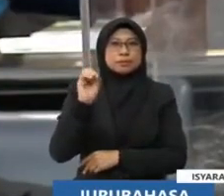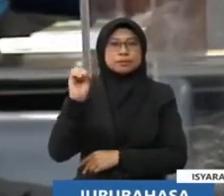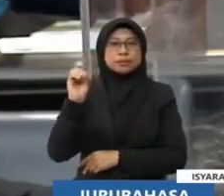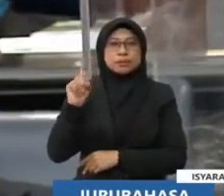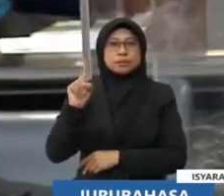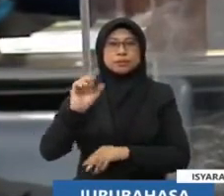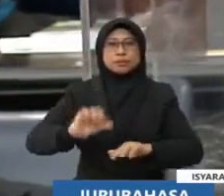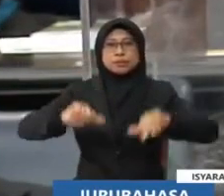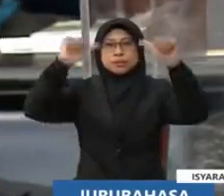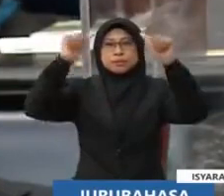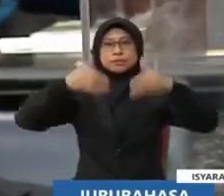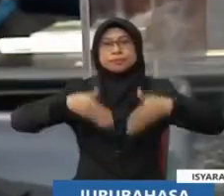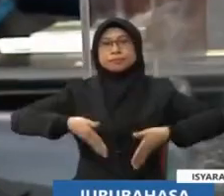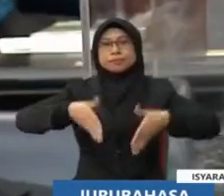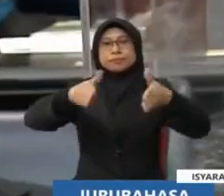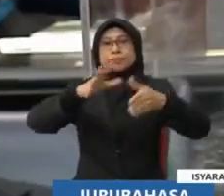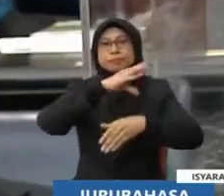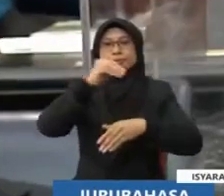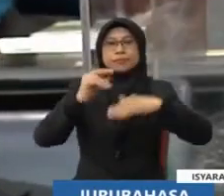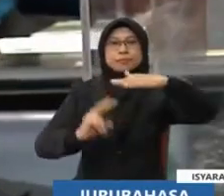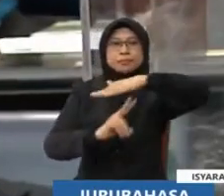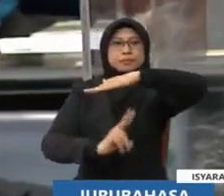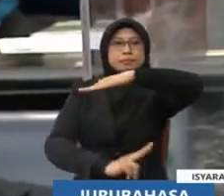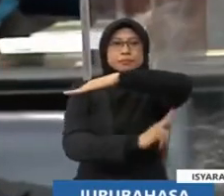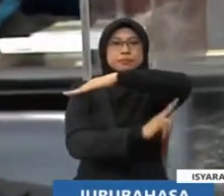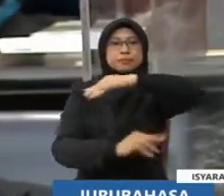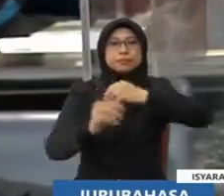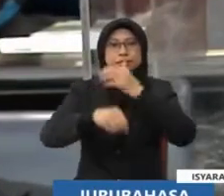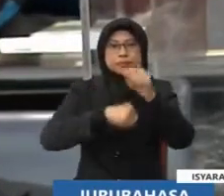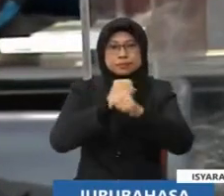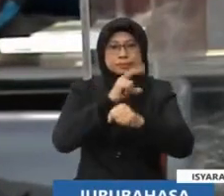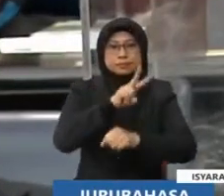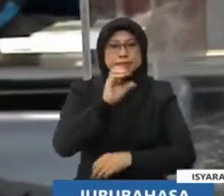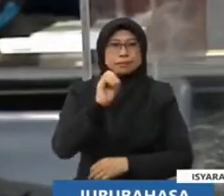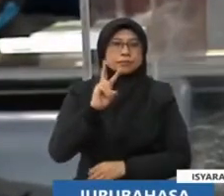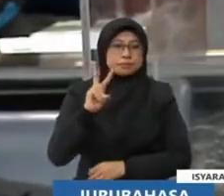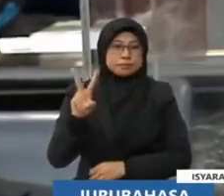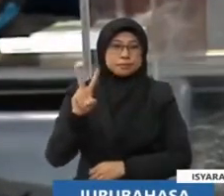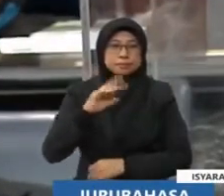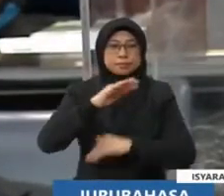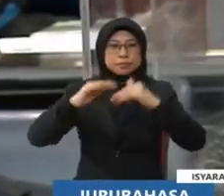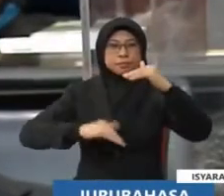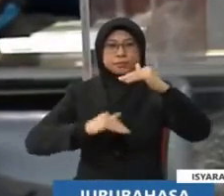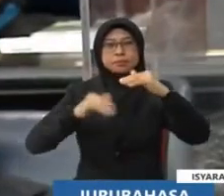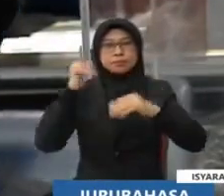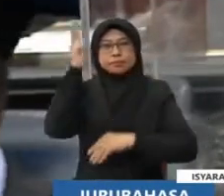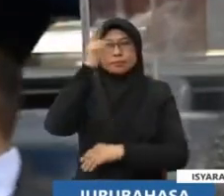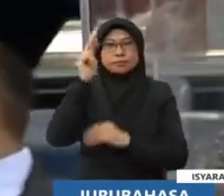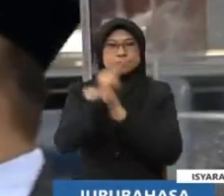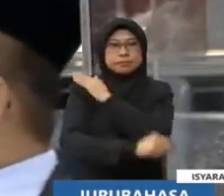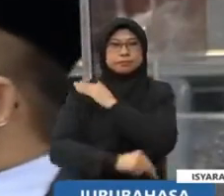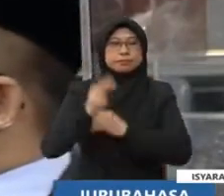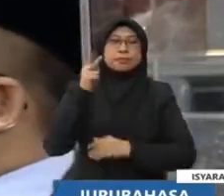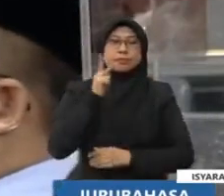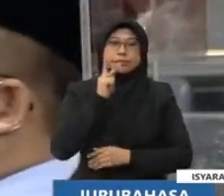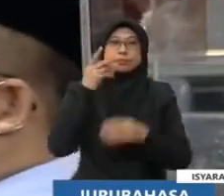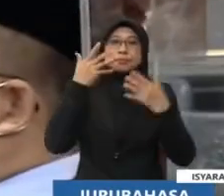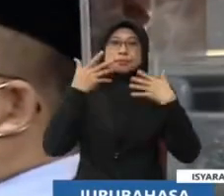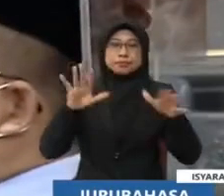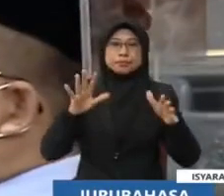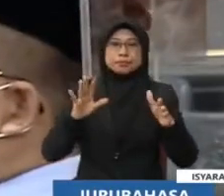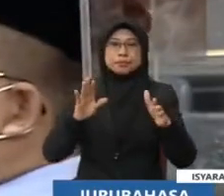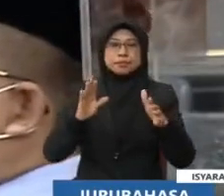P09/01001 naik taraf jalan dan jambatan bagi tahun 2022 di bawah Kerajaan Negeri Kedah dan